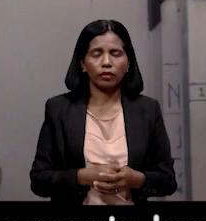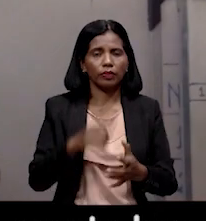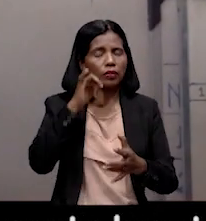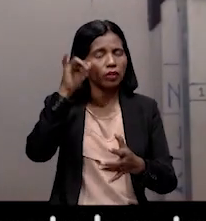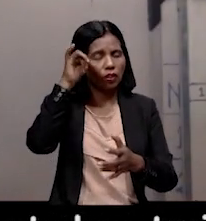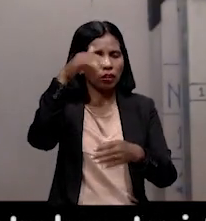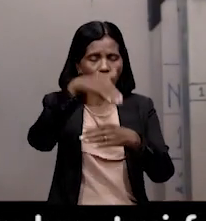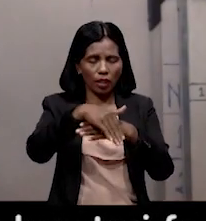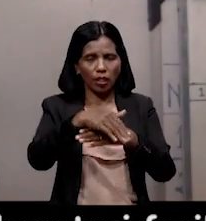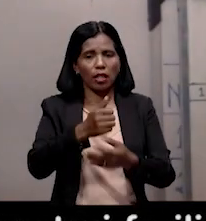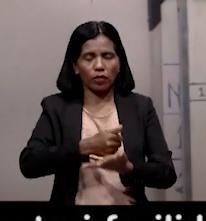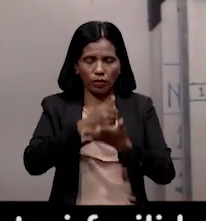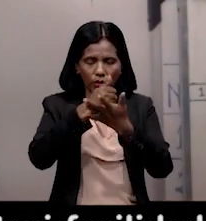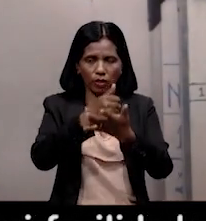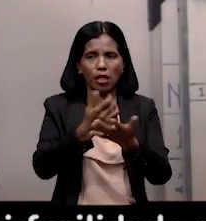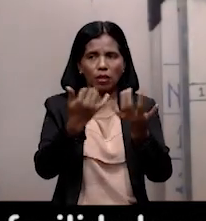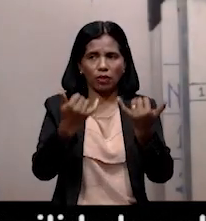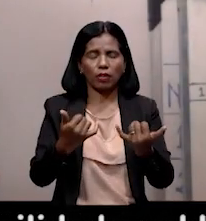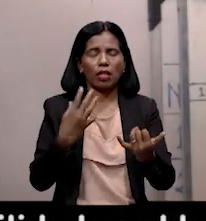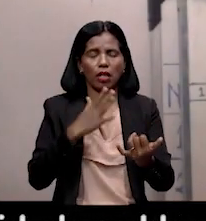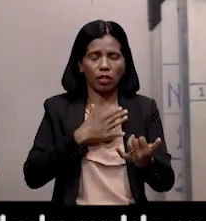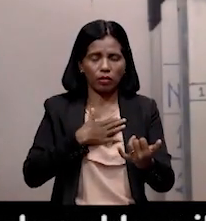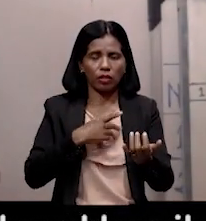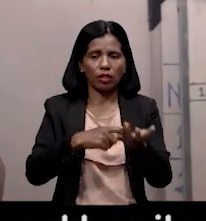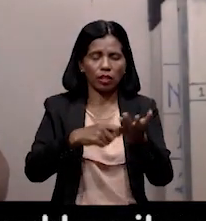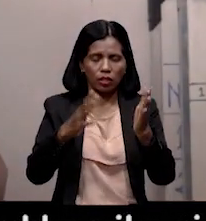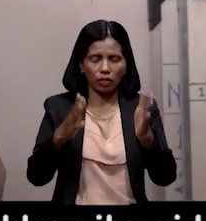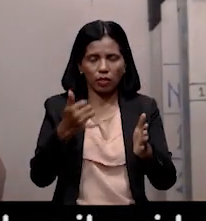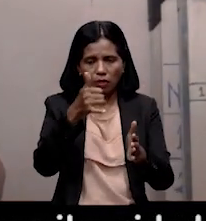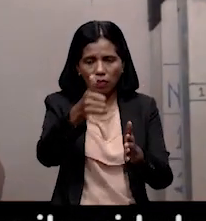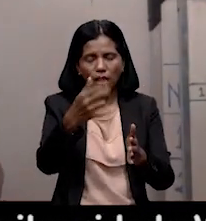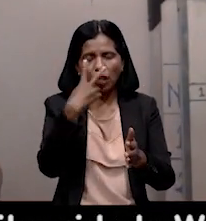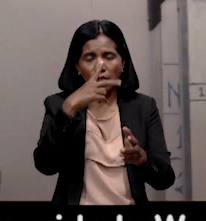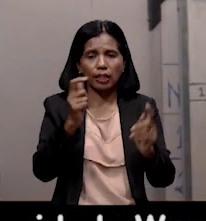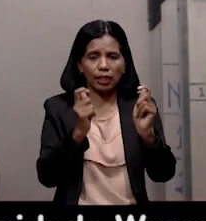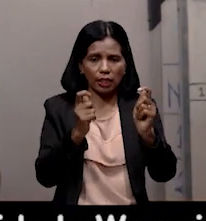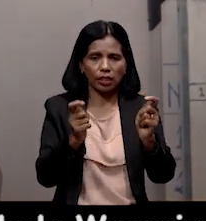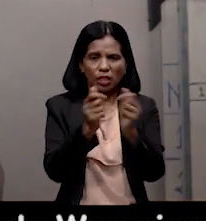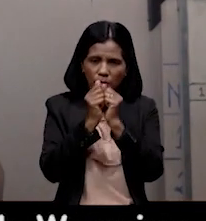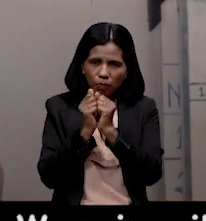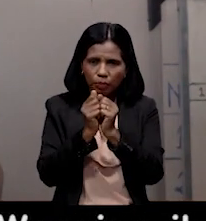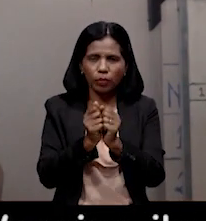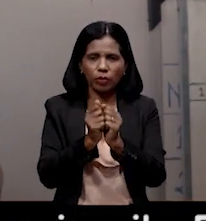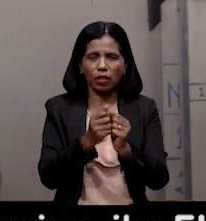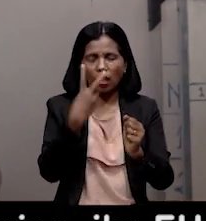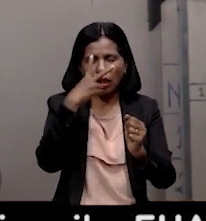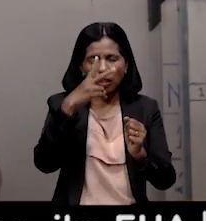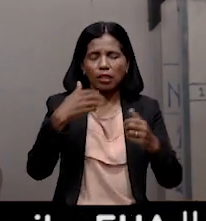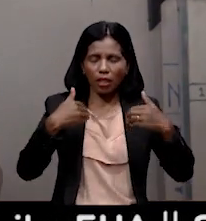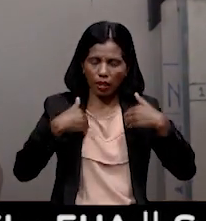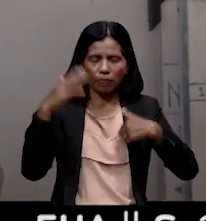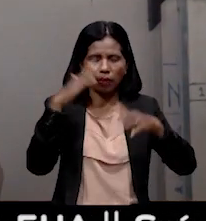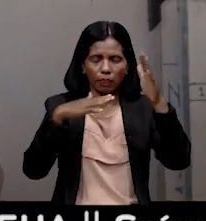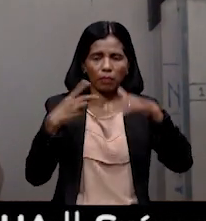resolve. Agora dok haune tekniku sira tumba para atu teste hamutu. Se iha problema rumah itu se